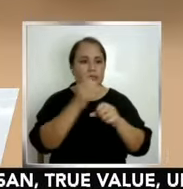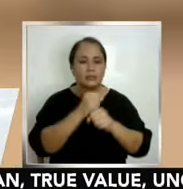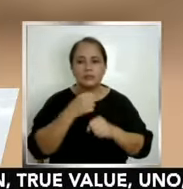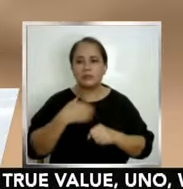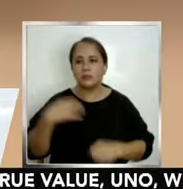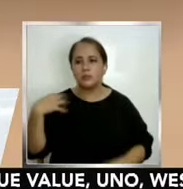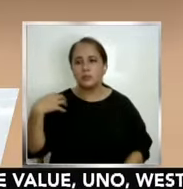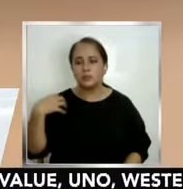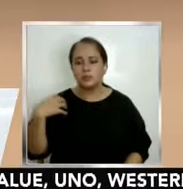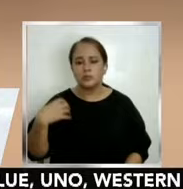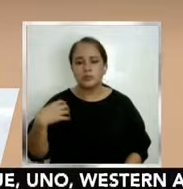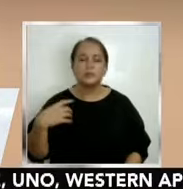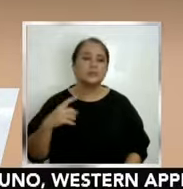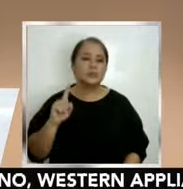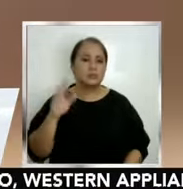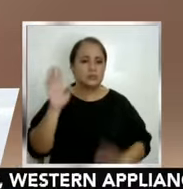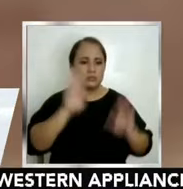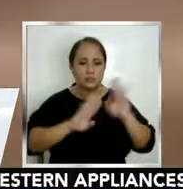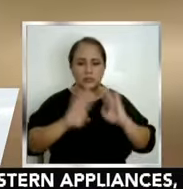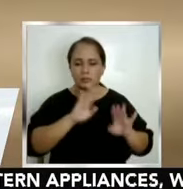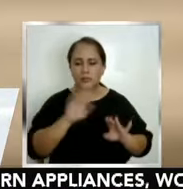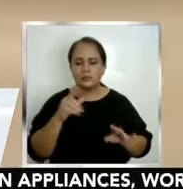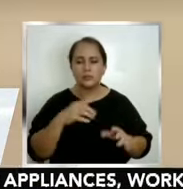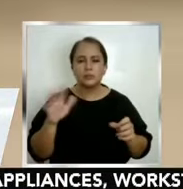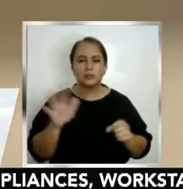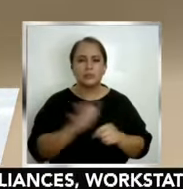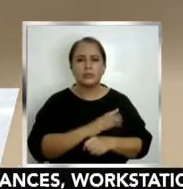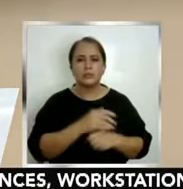isa pang problema, punong-puno ang border sa dami